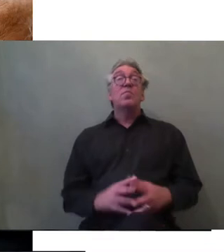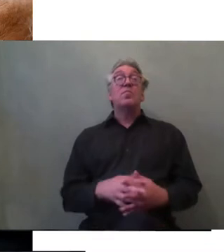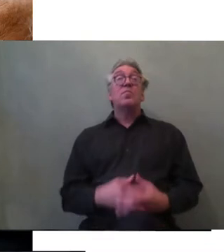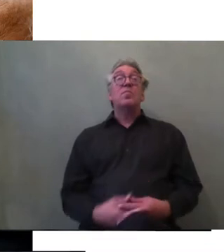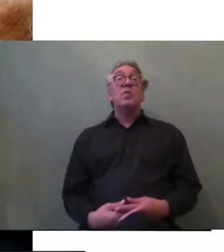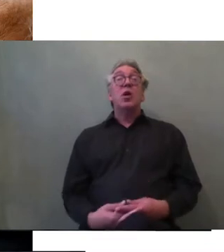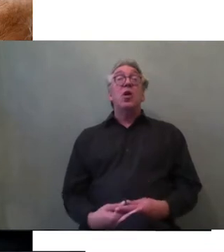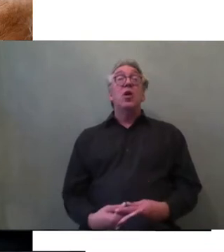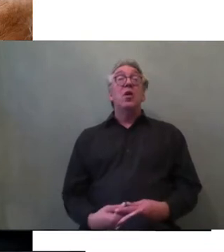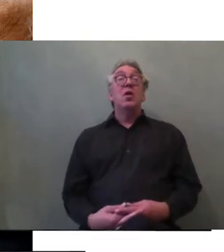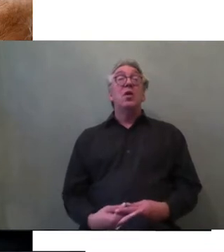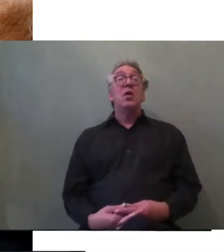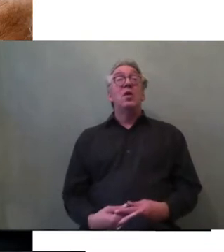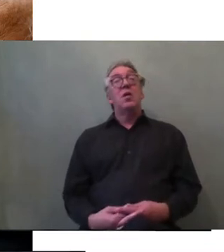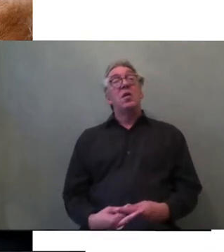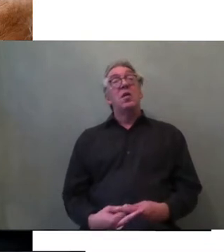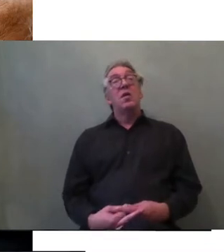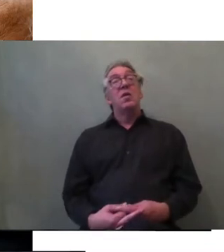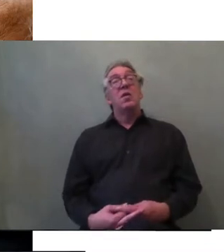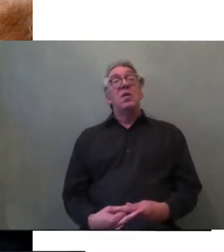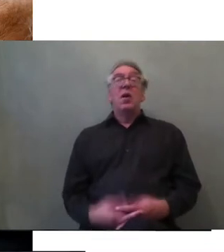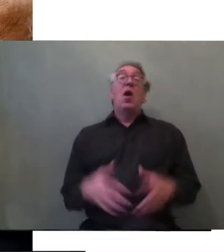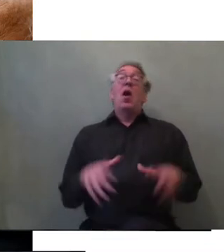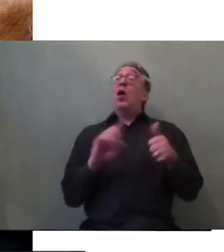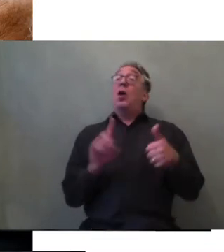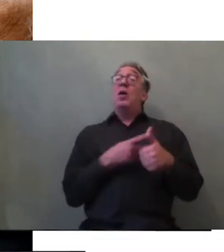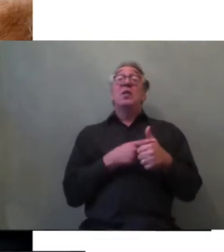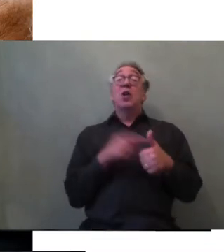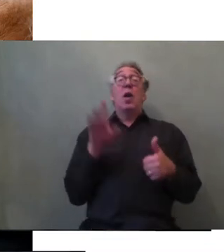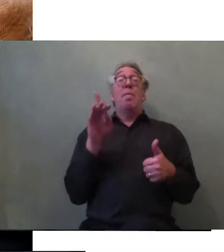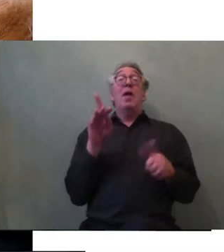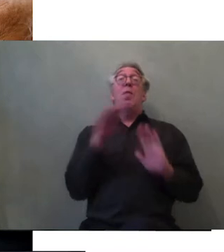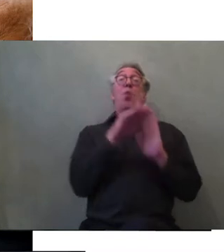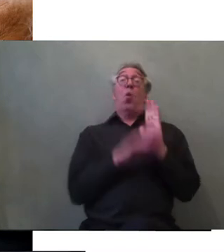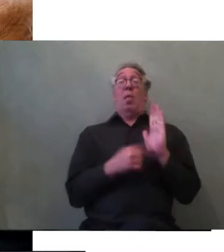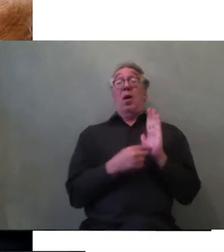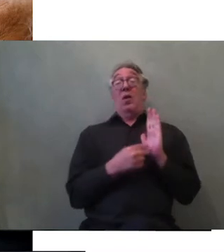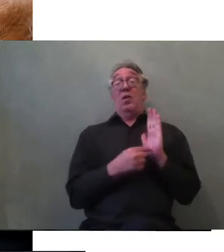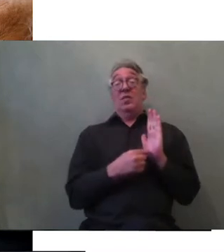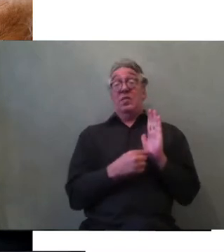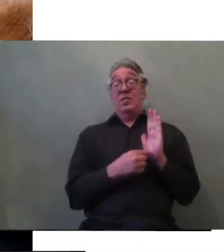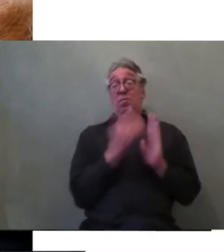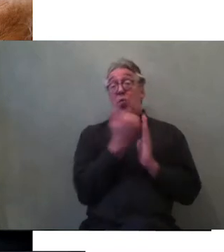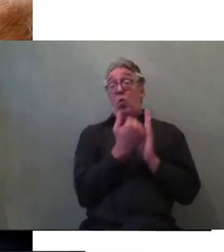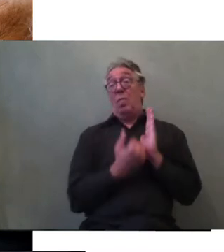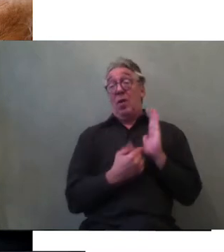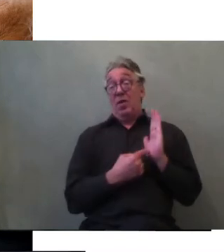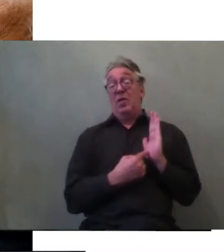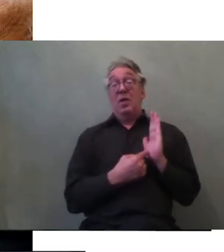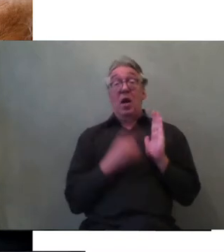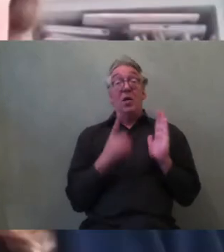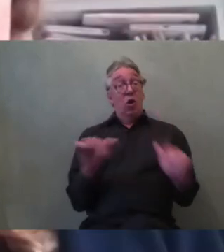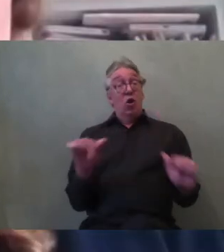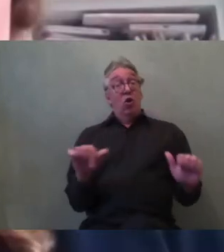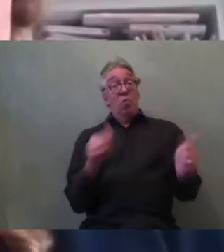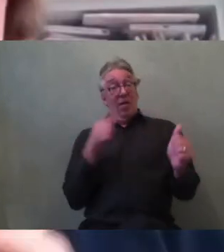bij de P van programma. Ik denk dat op het moment dat je begint met toegankelijkheid, dan